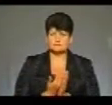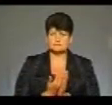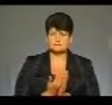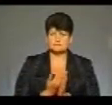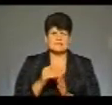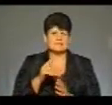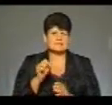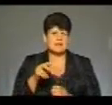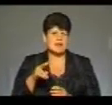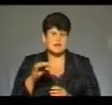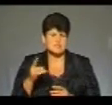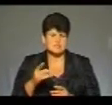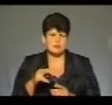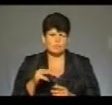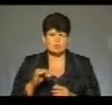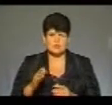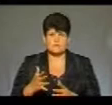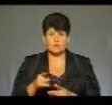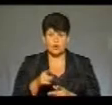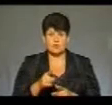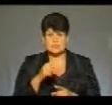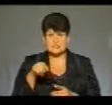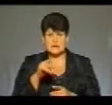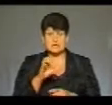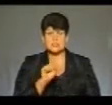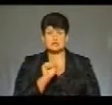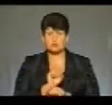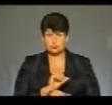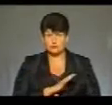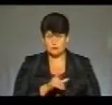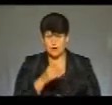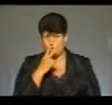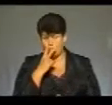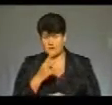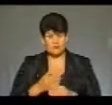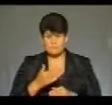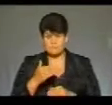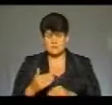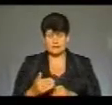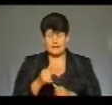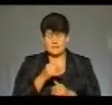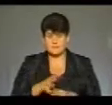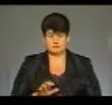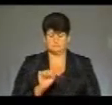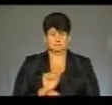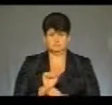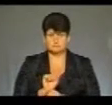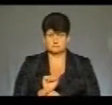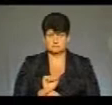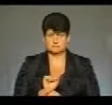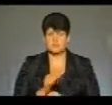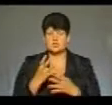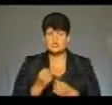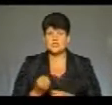за ліс і почає. В нього знак «Стоп» мав бути. Я його побачив дуже пізно, я не міг спорозити. Ще